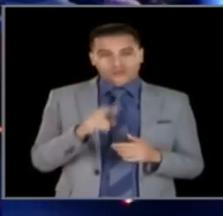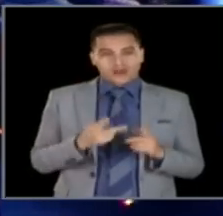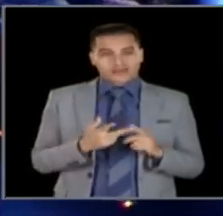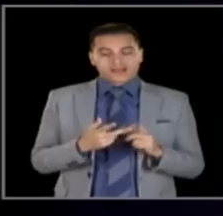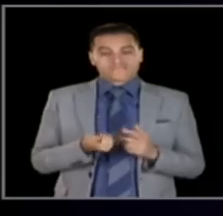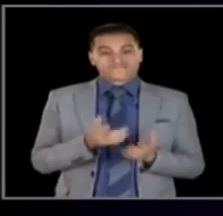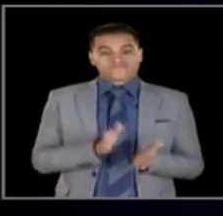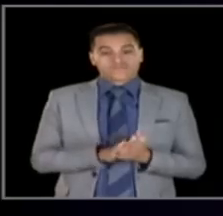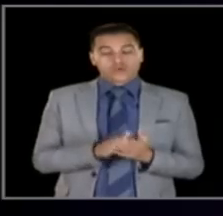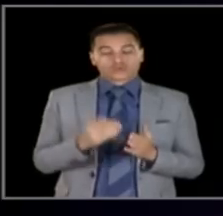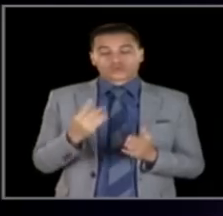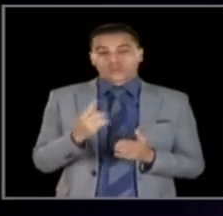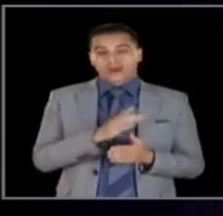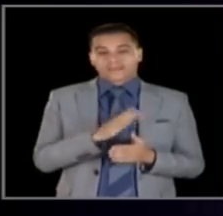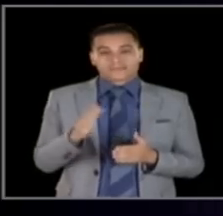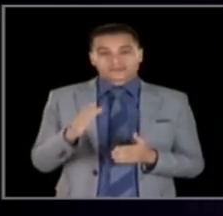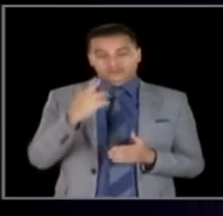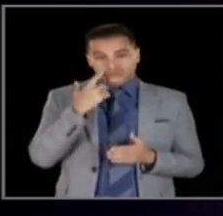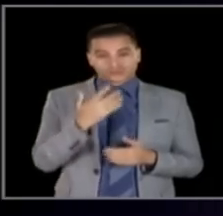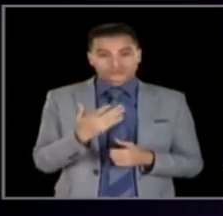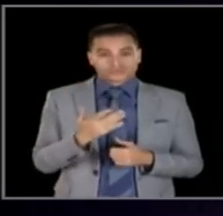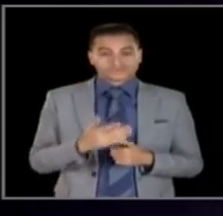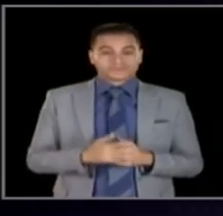وفرصة 3 سبعات الوحيدة